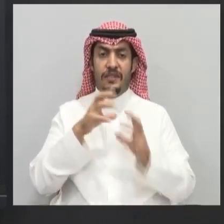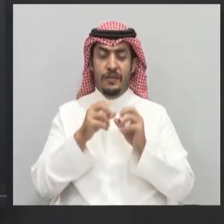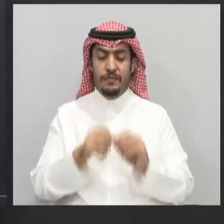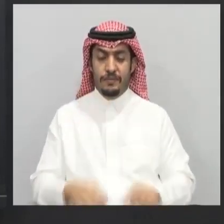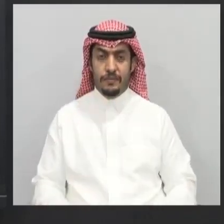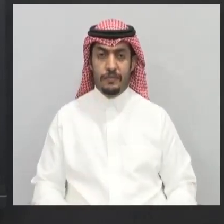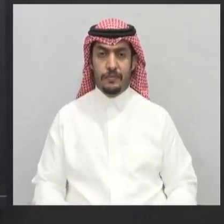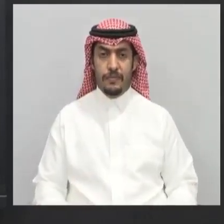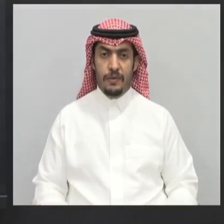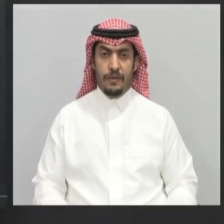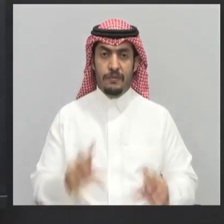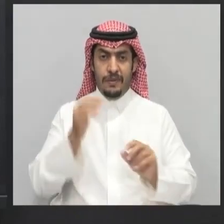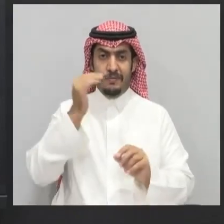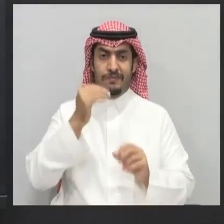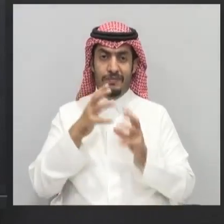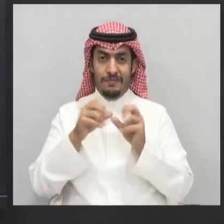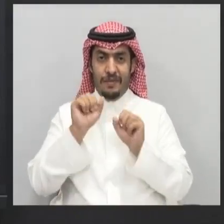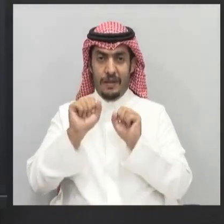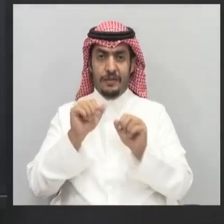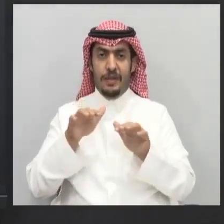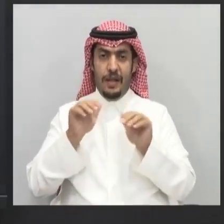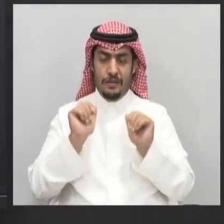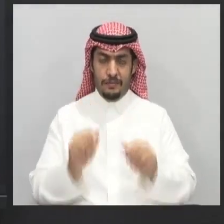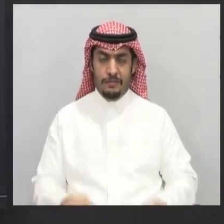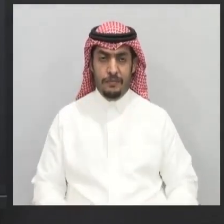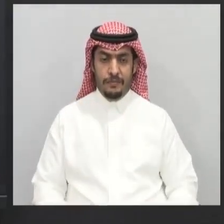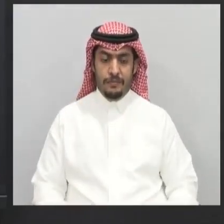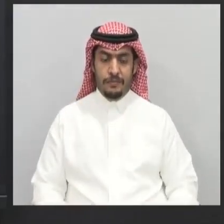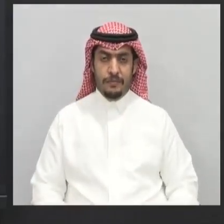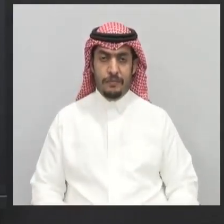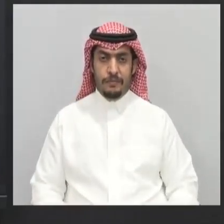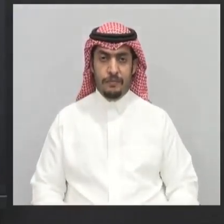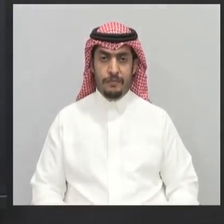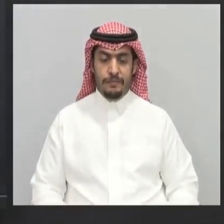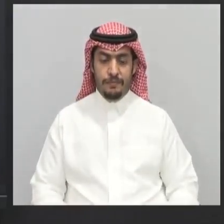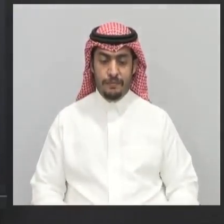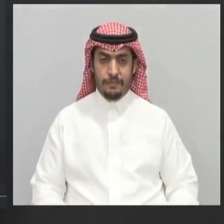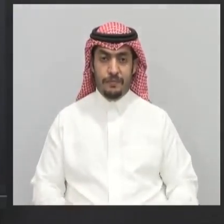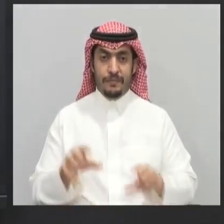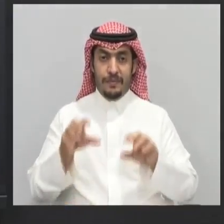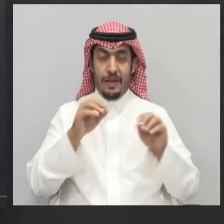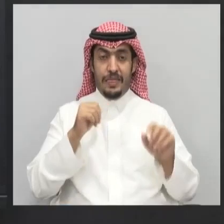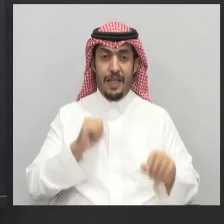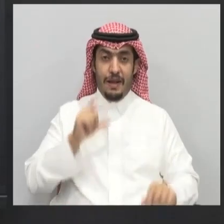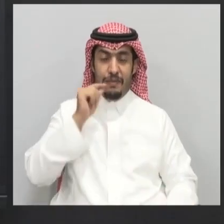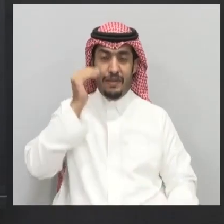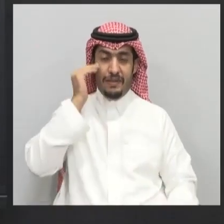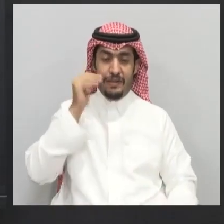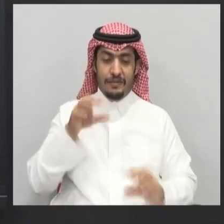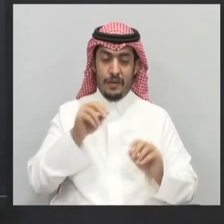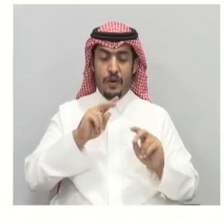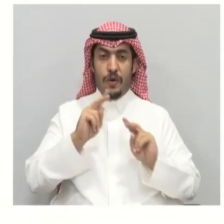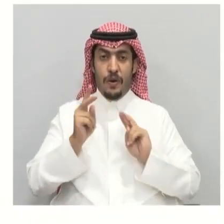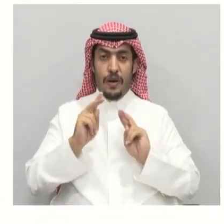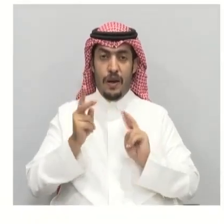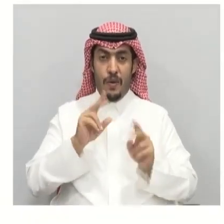وبينا مثال لكل واحد من هذه الامور الثلاثه ننتقل الان اخواني واخواتي الى النوع